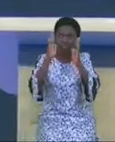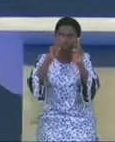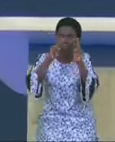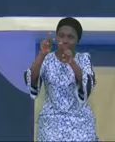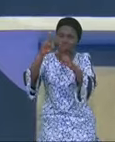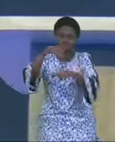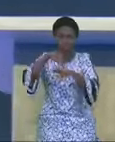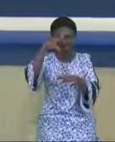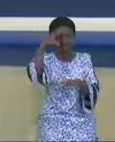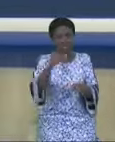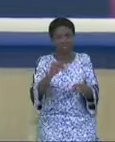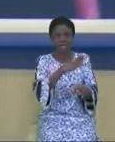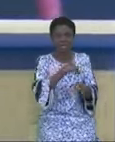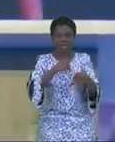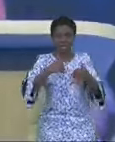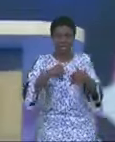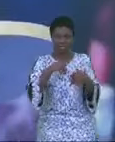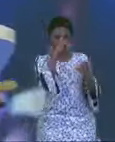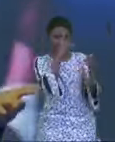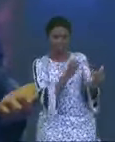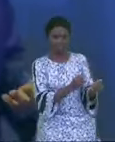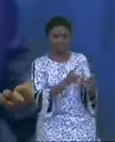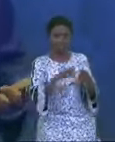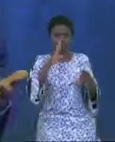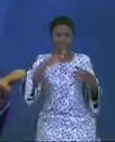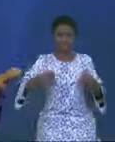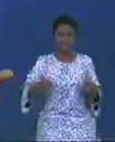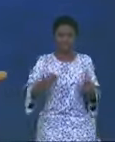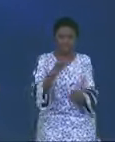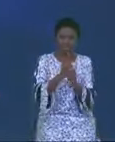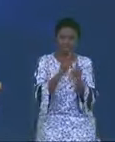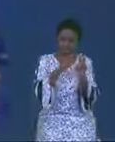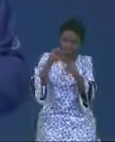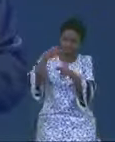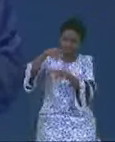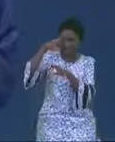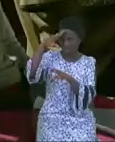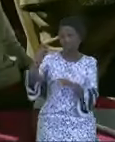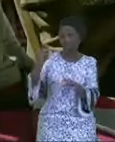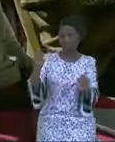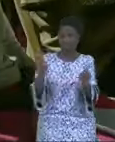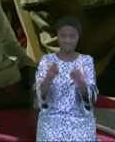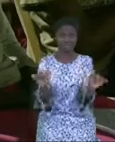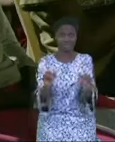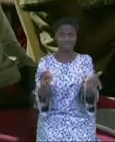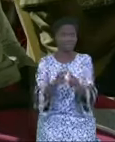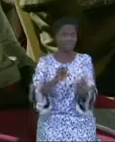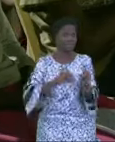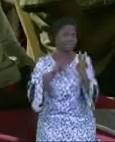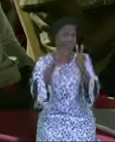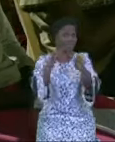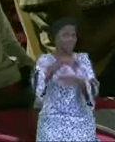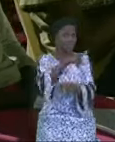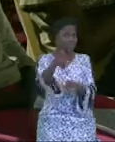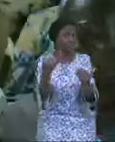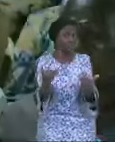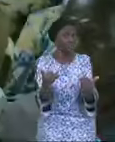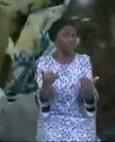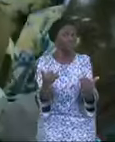guéri et la regarder comme je te vois là-bas aujourd'hui comme